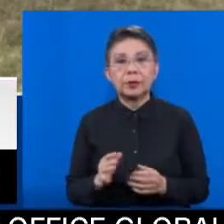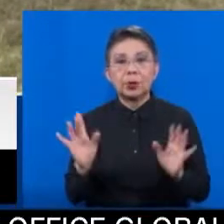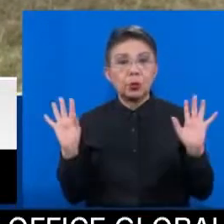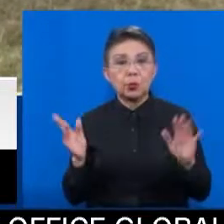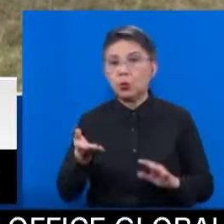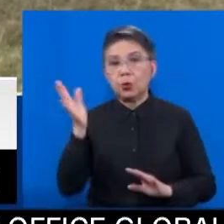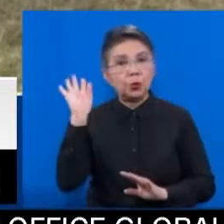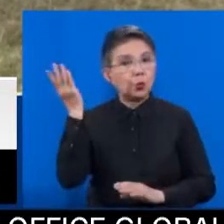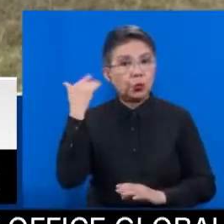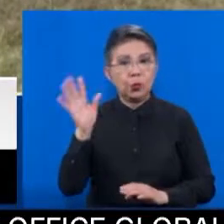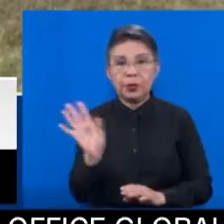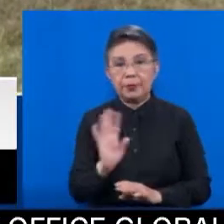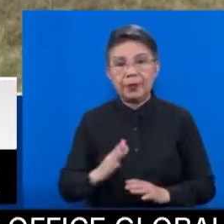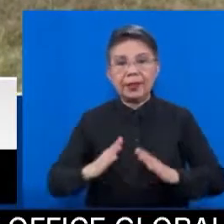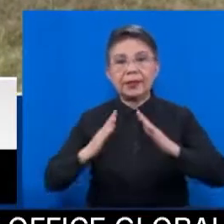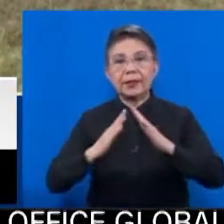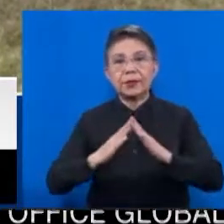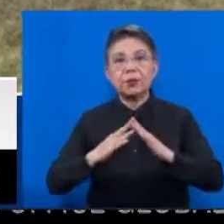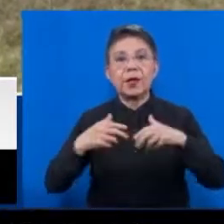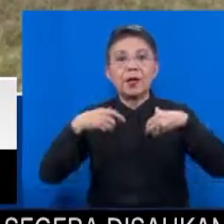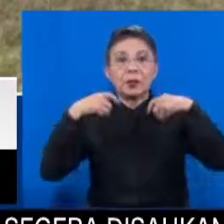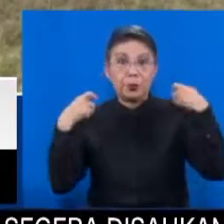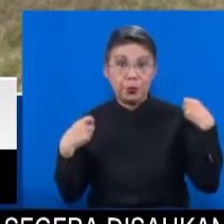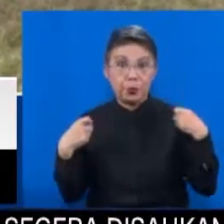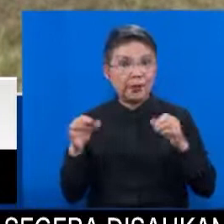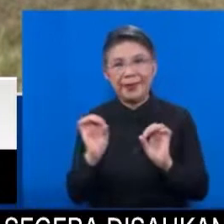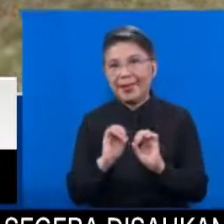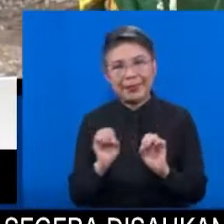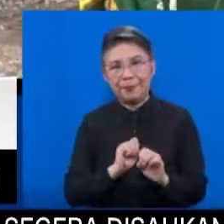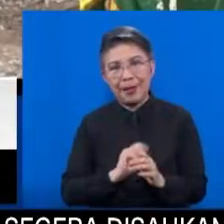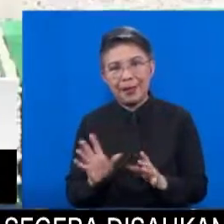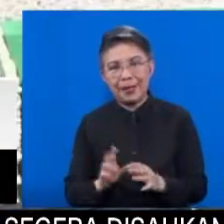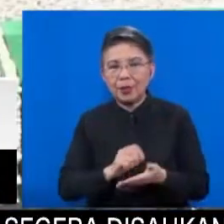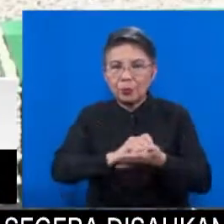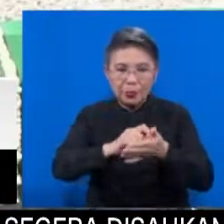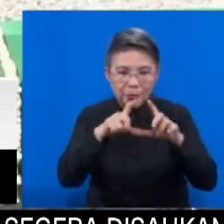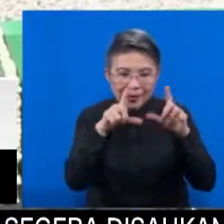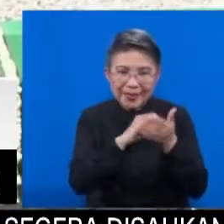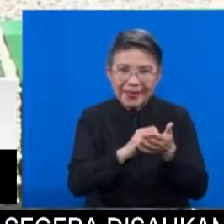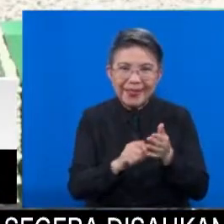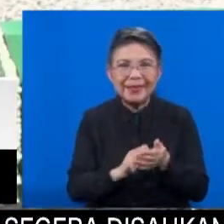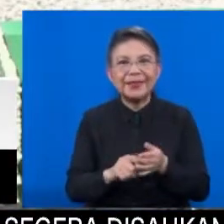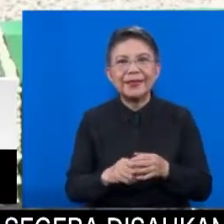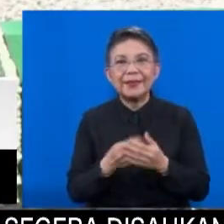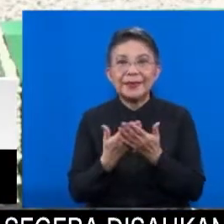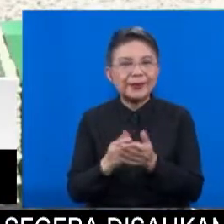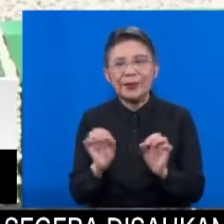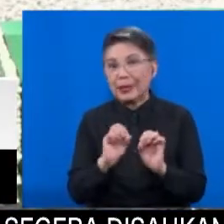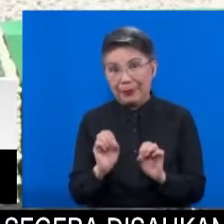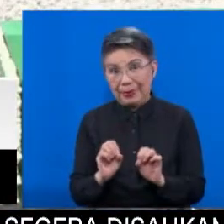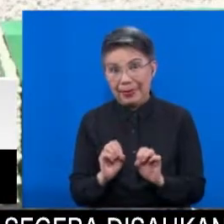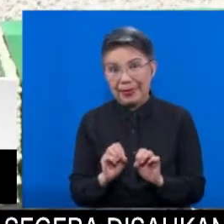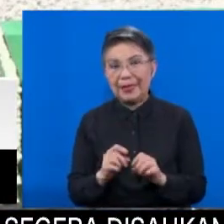sempat datang baik itu ke Gedung Pakuan ataupun ke menuliskan begitu ya ke Gedung Pakuan untuk menuliskan secara kertas berisi